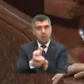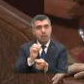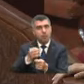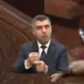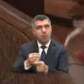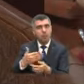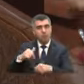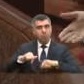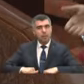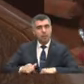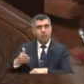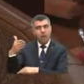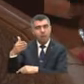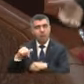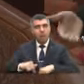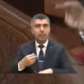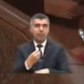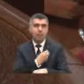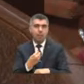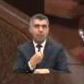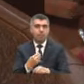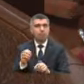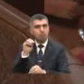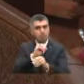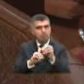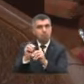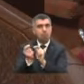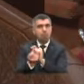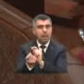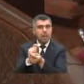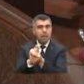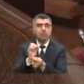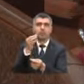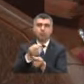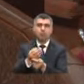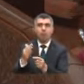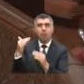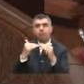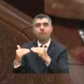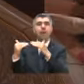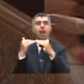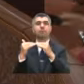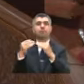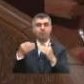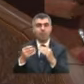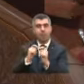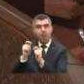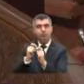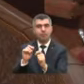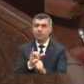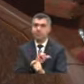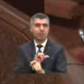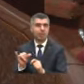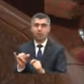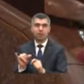الخارجيه ووزاره الصحه كان واضح ان التحيين كيكون وفق الاسس اللي خصنا نتفقوا عليها، ما خصناش نناقشوها، ما خصهاش